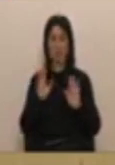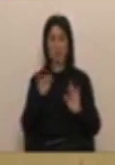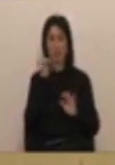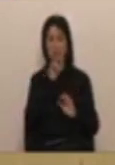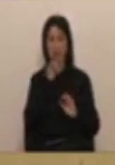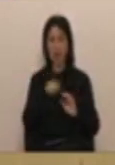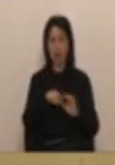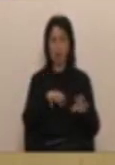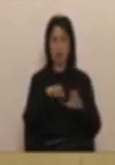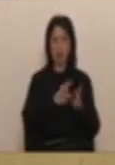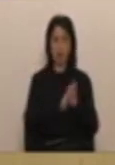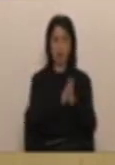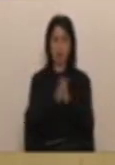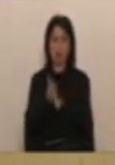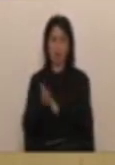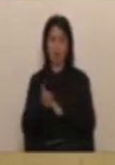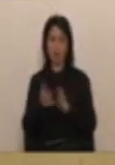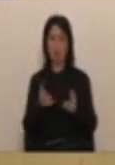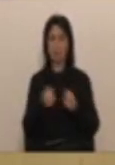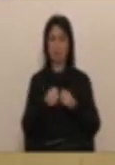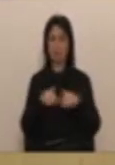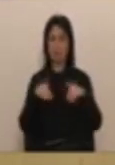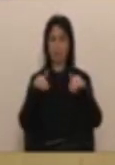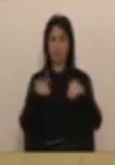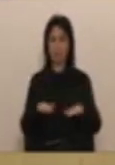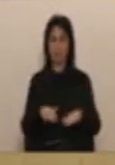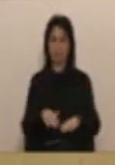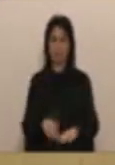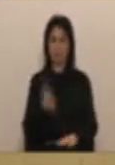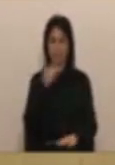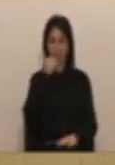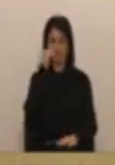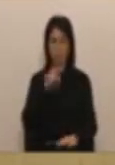ფარული და კორუფციული გარიგებებით მიღებული გადაწყვეტილებები. დიდი მადლობა.